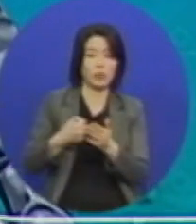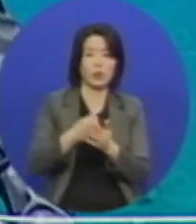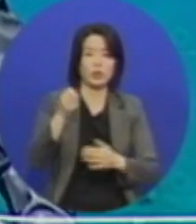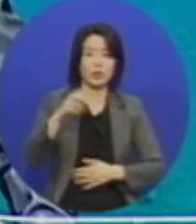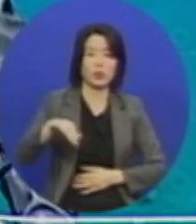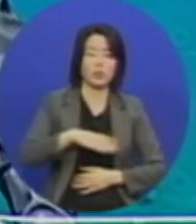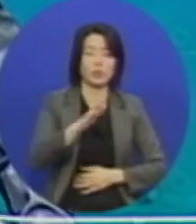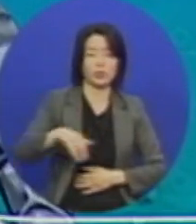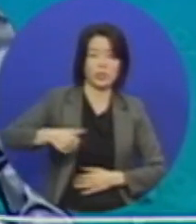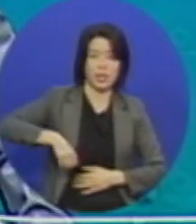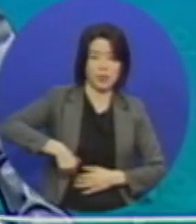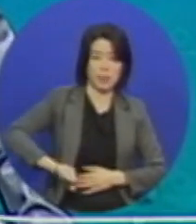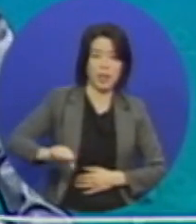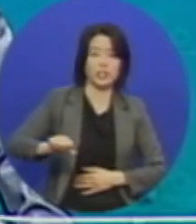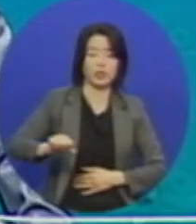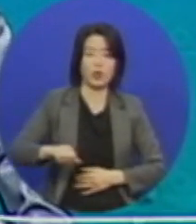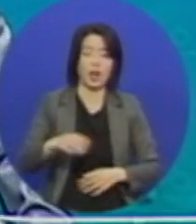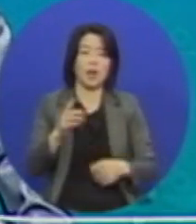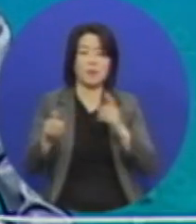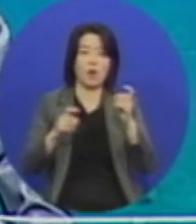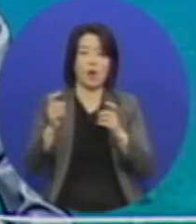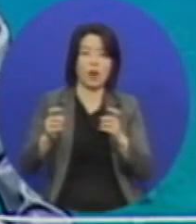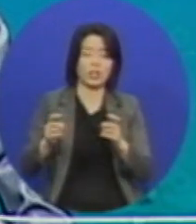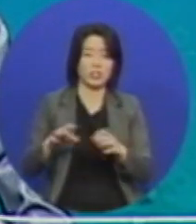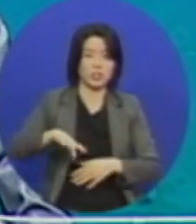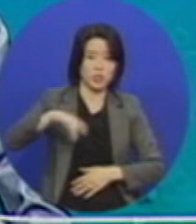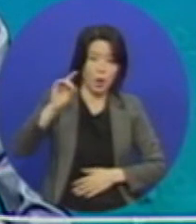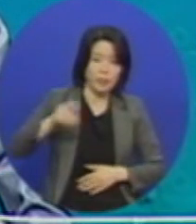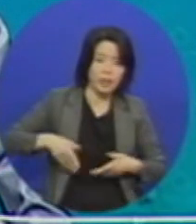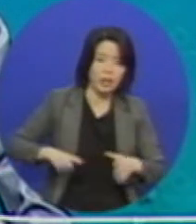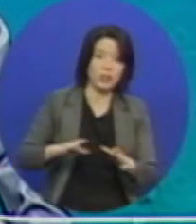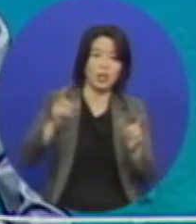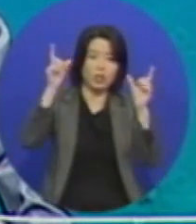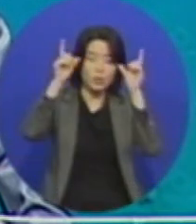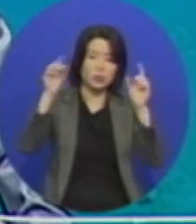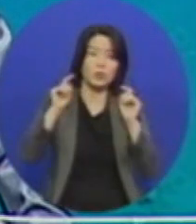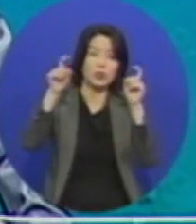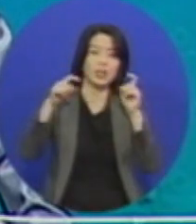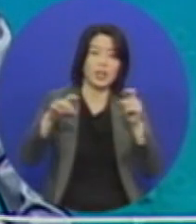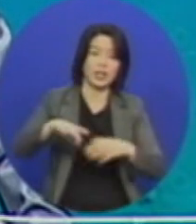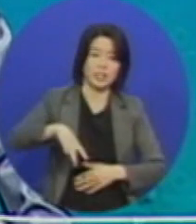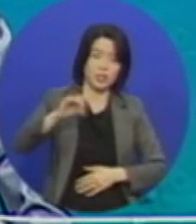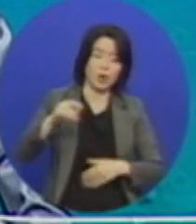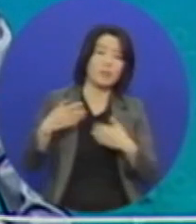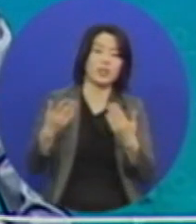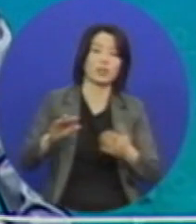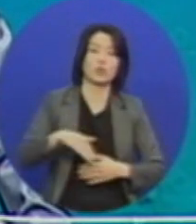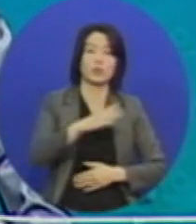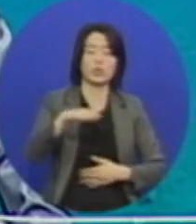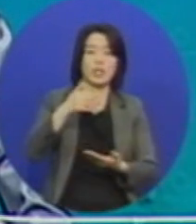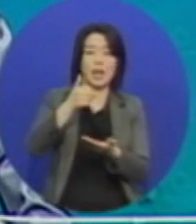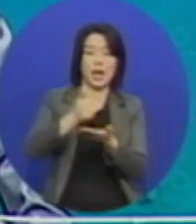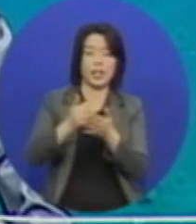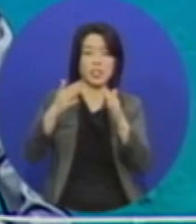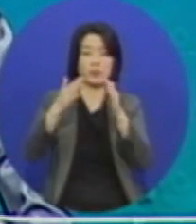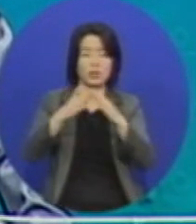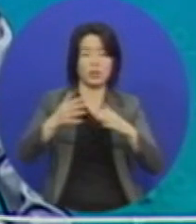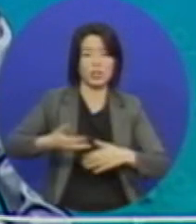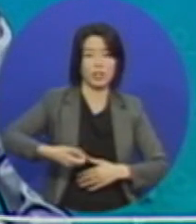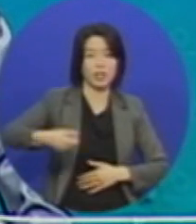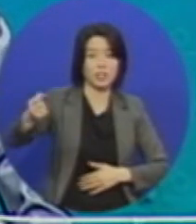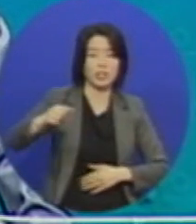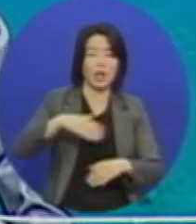아들들과 가축의 처음 난 것과 소와 양의 처음 난 것을 율법에 기록된 대로 우리 하나님의 전으로 가져다가